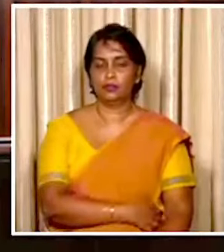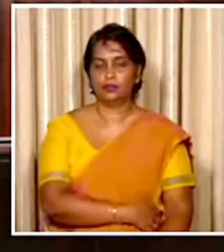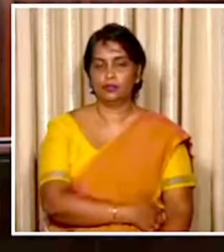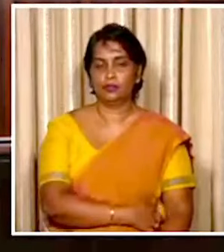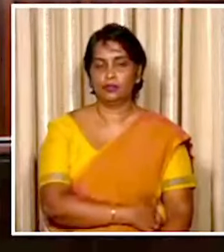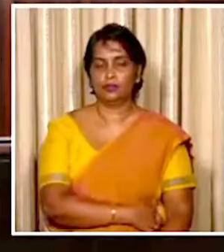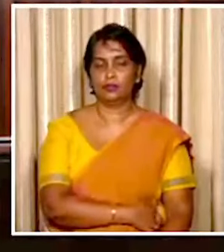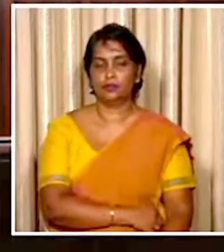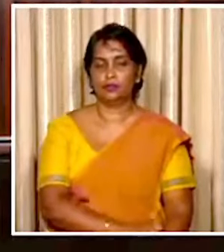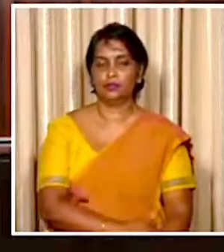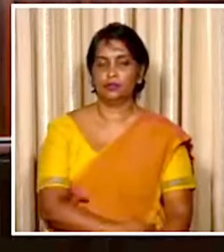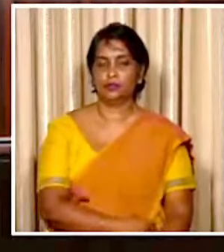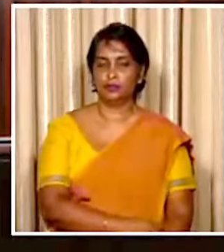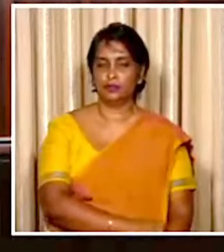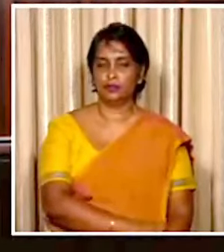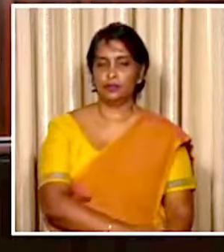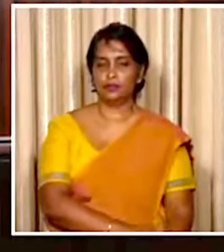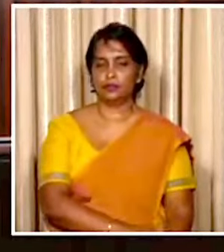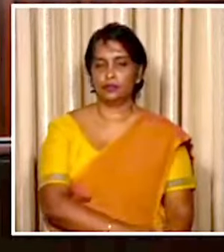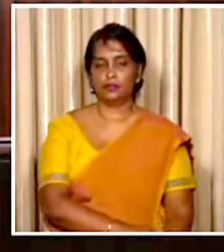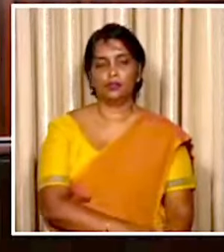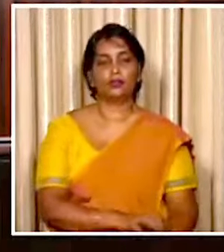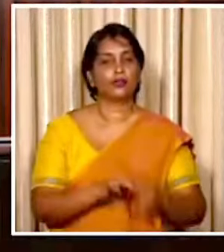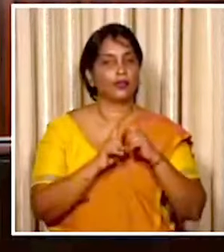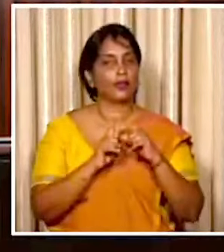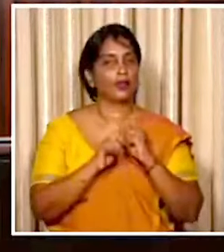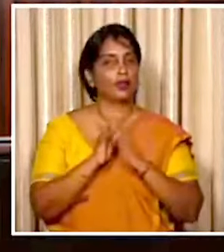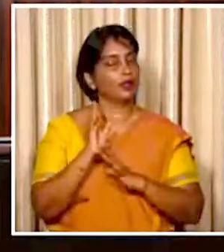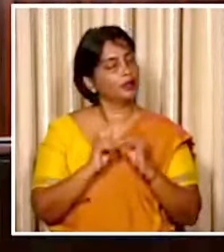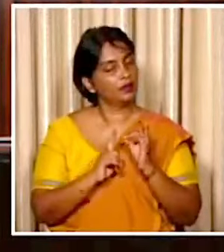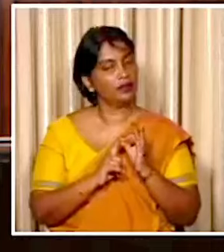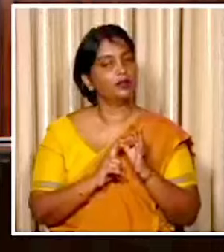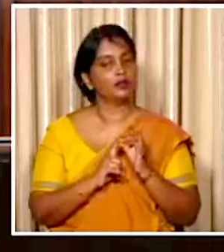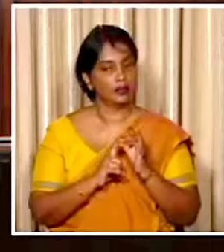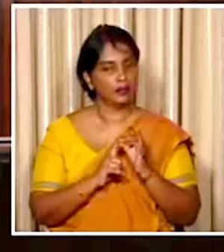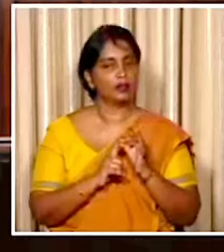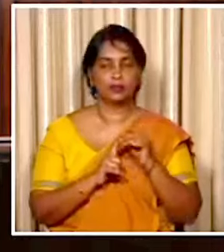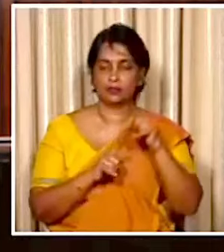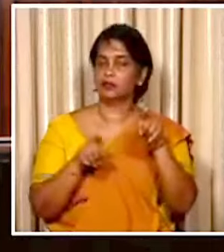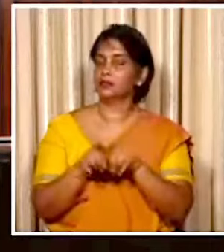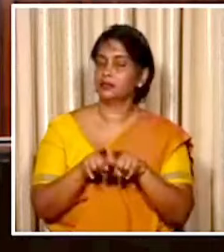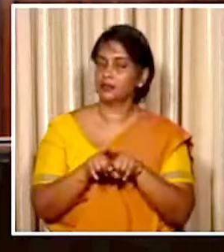ඔව් විපක්ෂ නායකතුමා. තවශෙන්ම අධ්‍යාපන ඇමතිතුමා සභානායකතුමා හැටියට